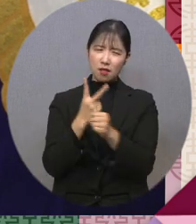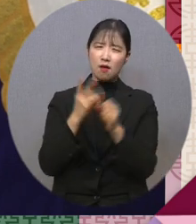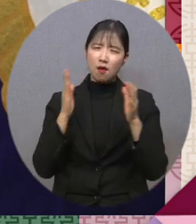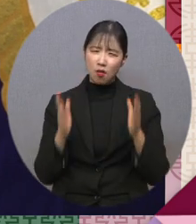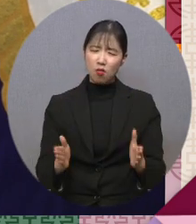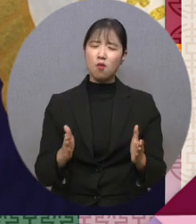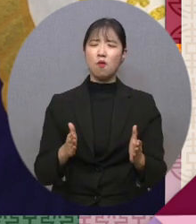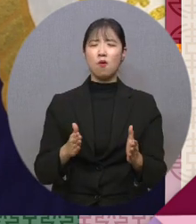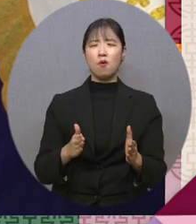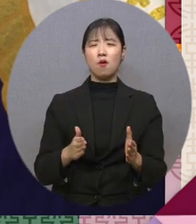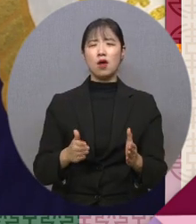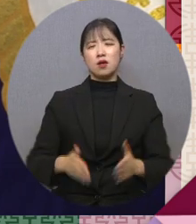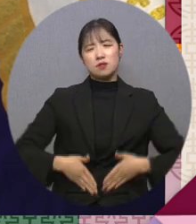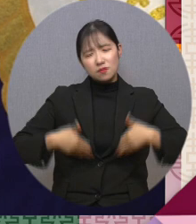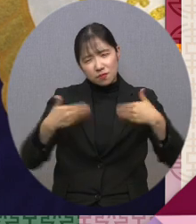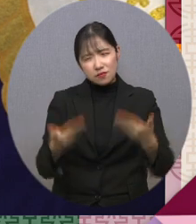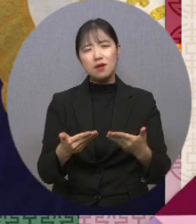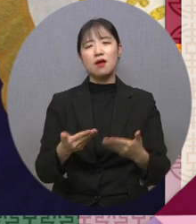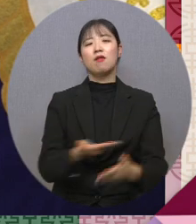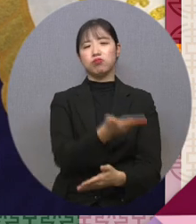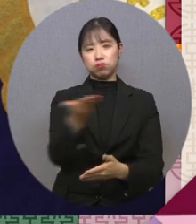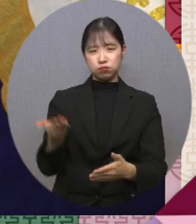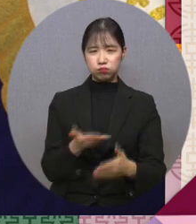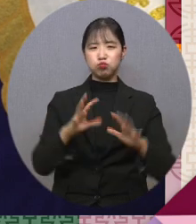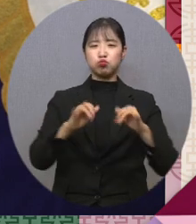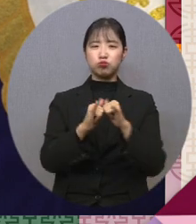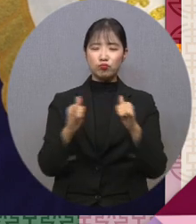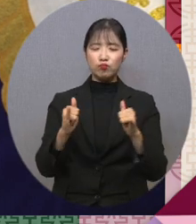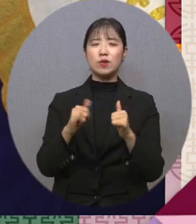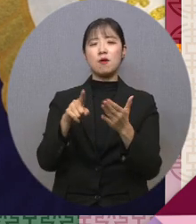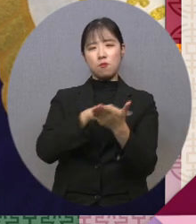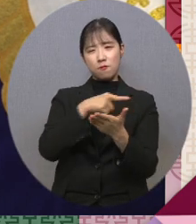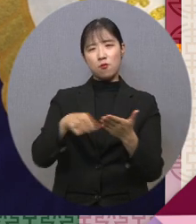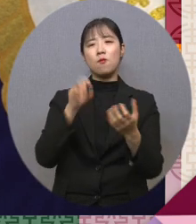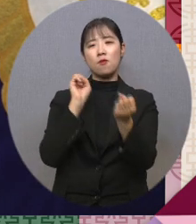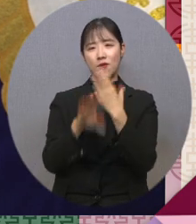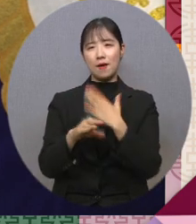계신 국민들에게 보답하는 길일 것입니다.